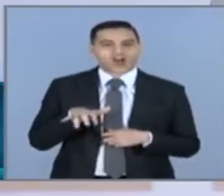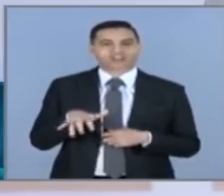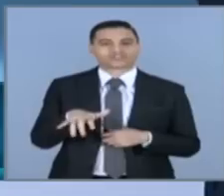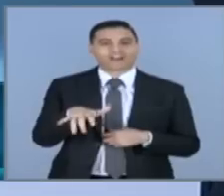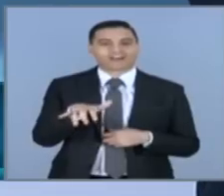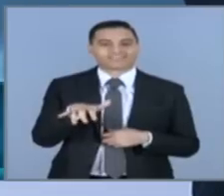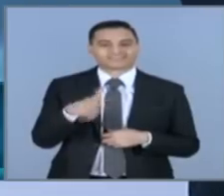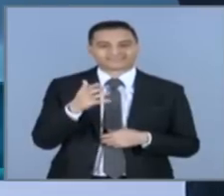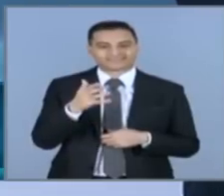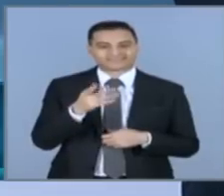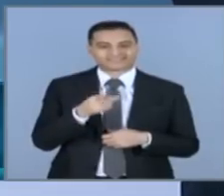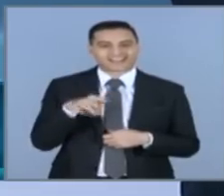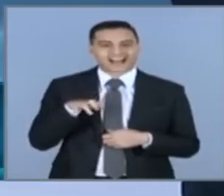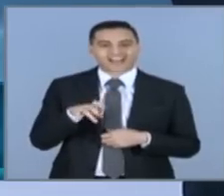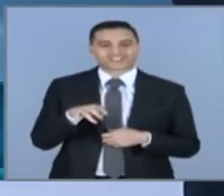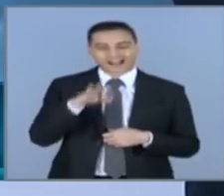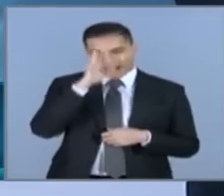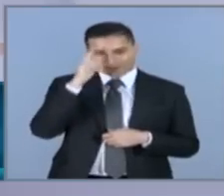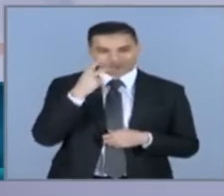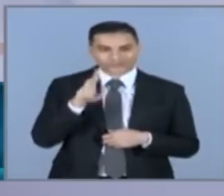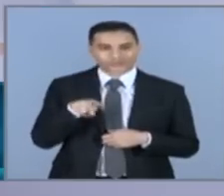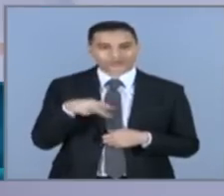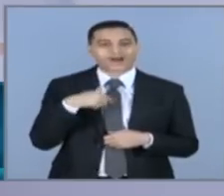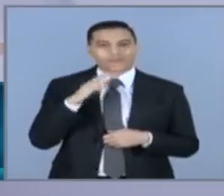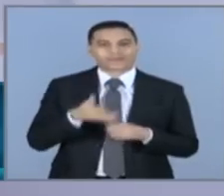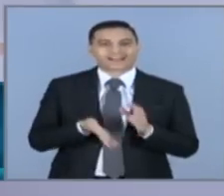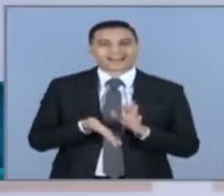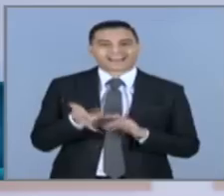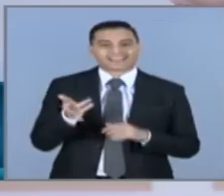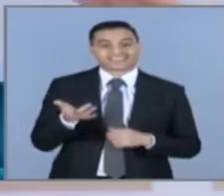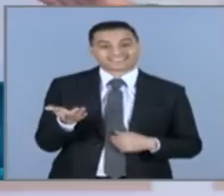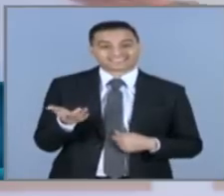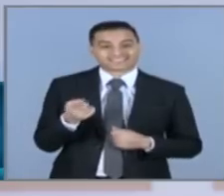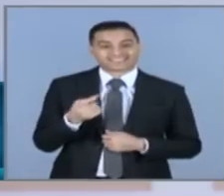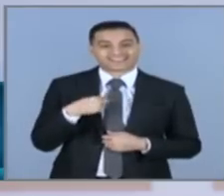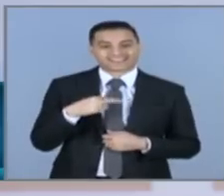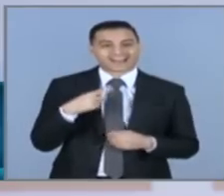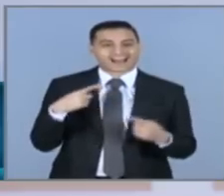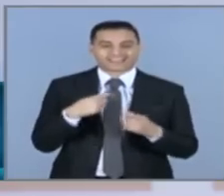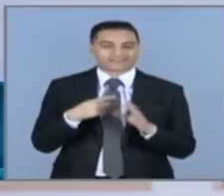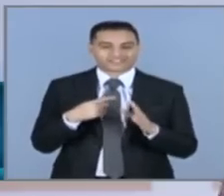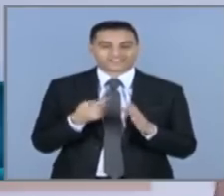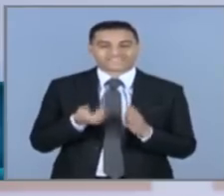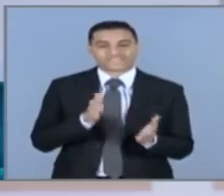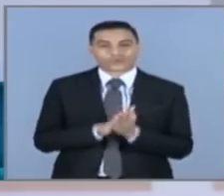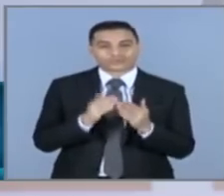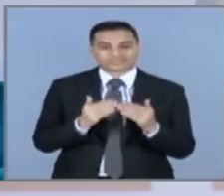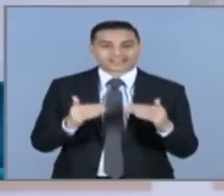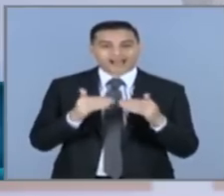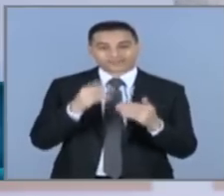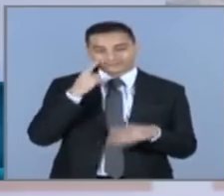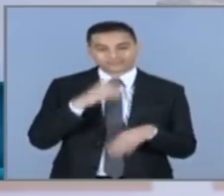الحشرات. يعني لو شفت الصرصار اطلع اجري. كده ما عندناش هدف، فرصه